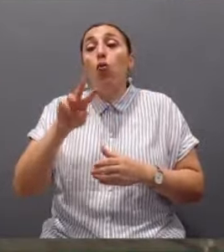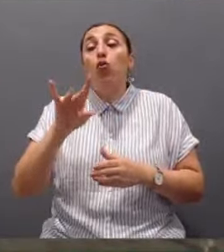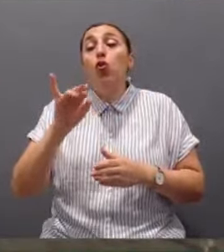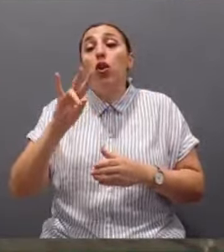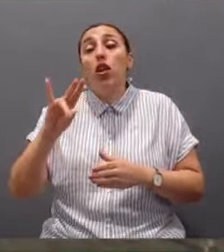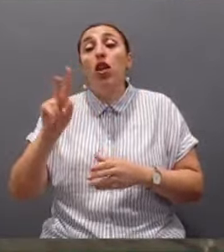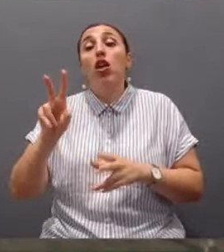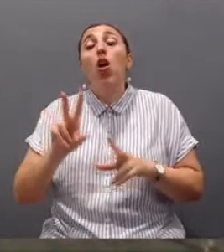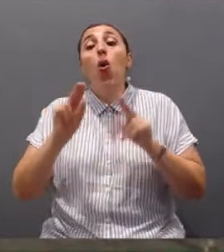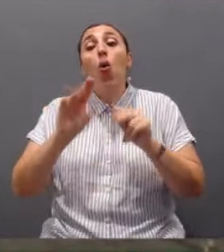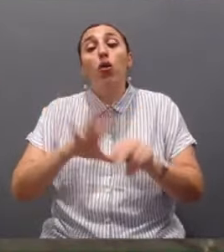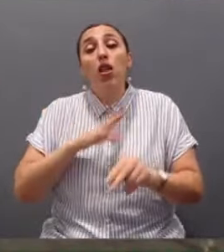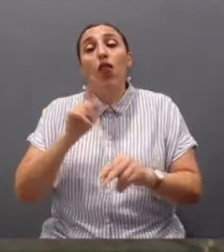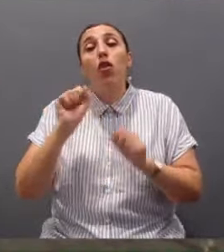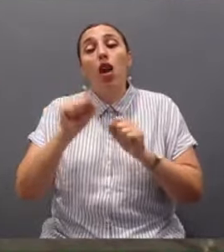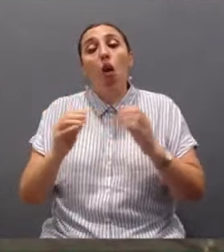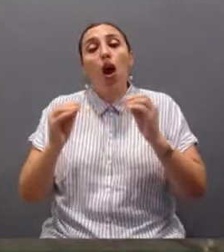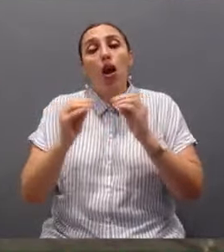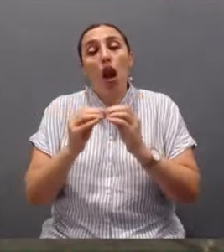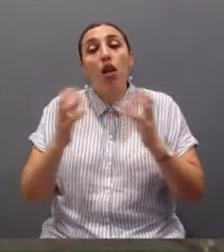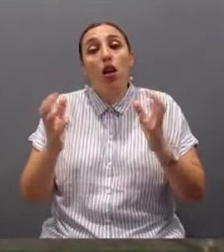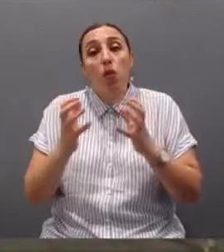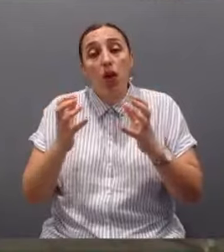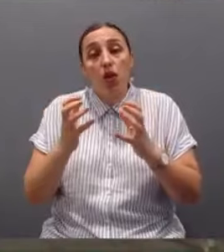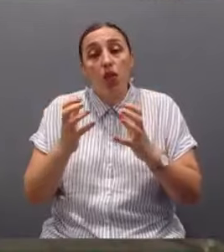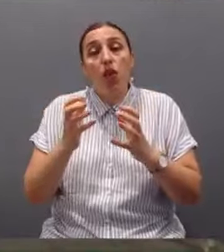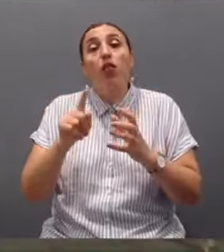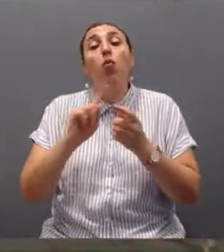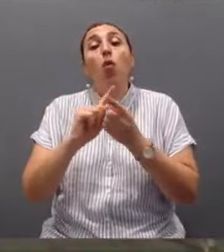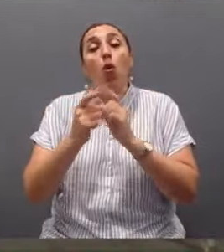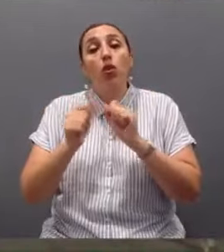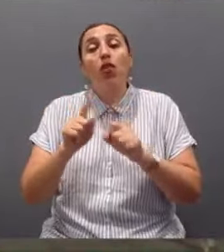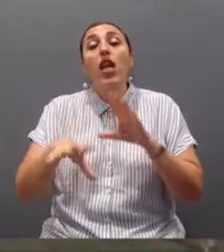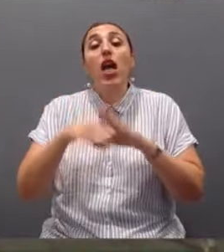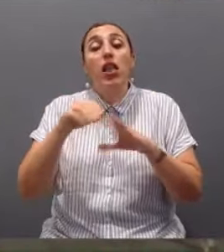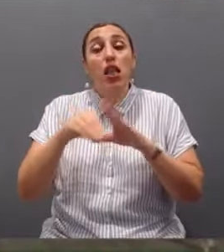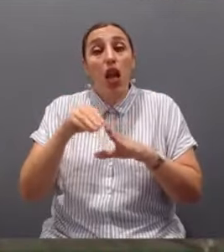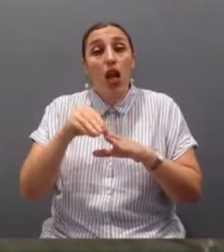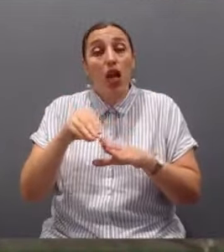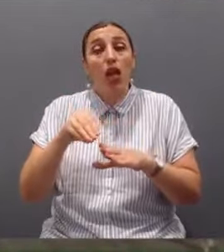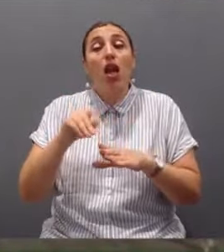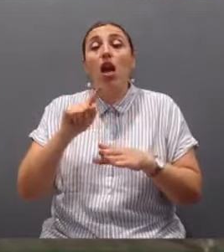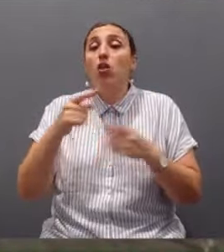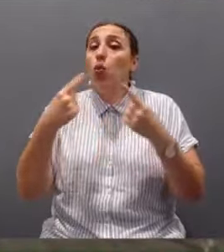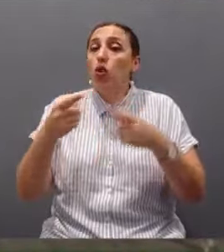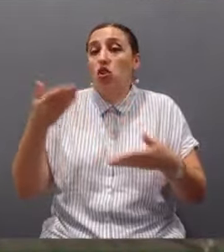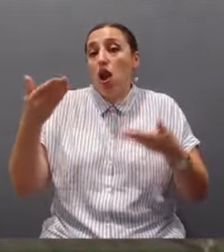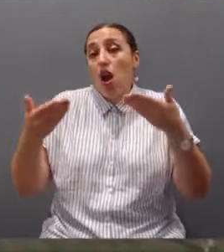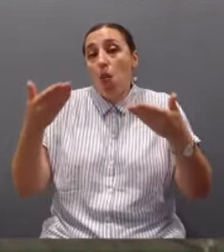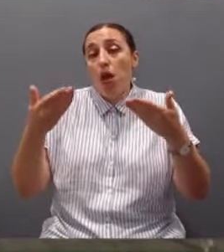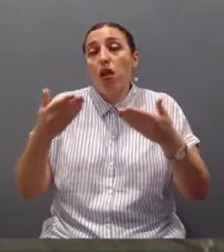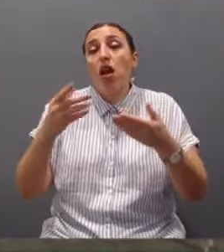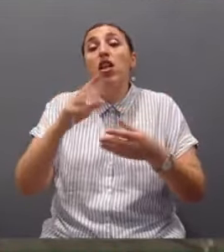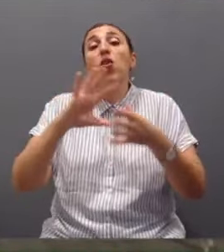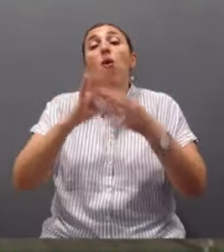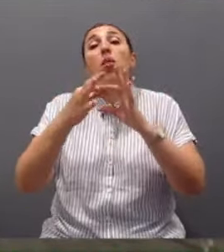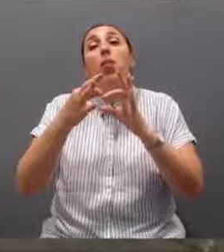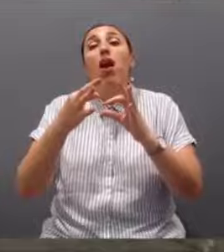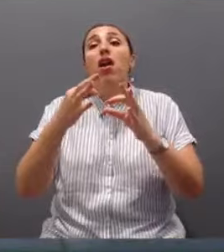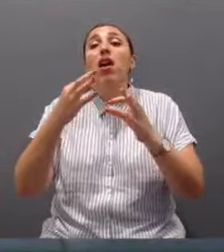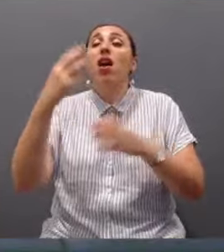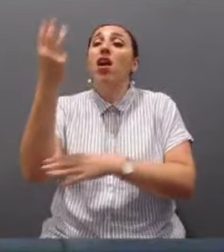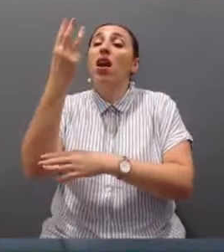կայունություն խոստանալով բերելա կարգավորում, որը վերաբերվում է ընտրակարգին, ապա դա մի քիչ ուրիշ համեմատություն է, քան օլիմպիական կրակի